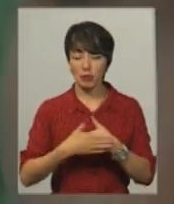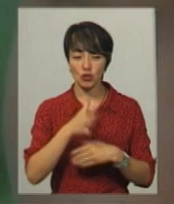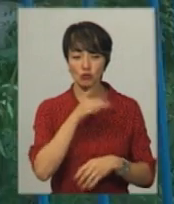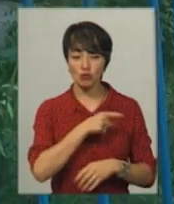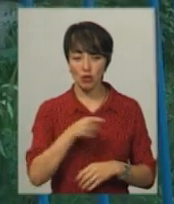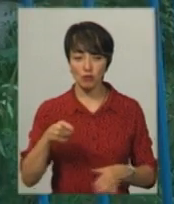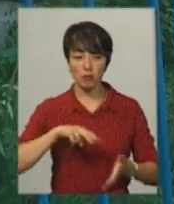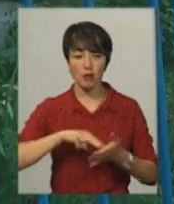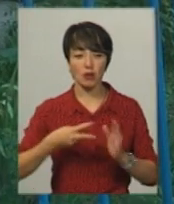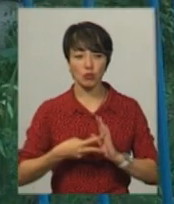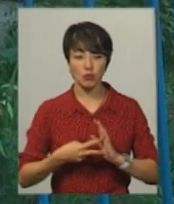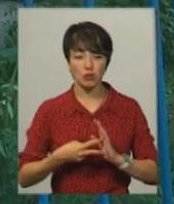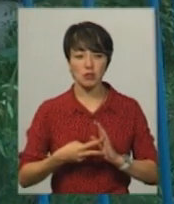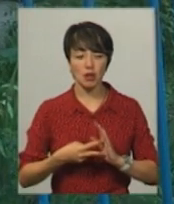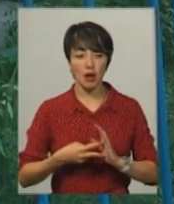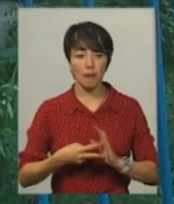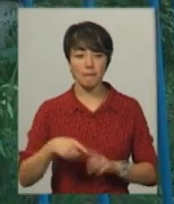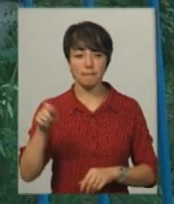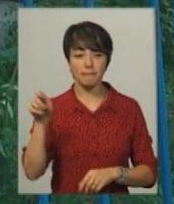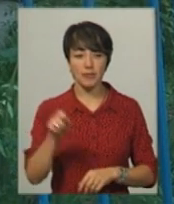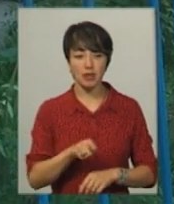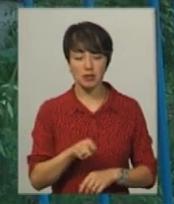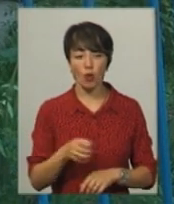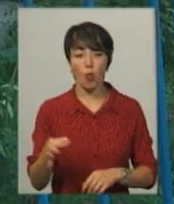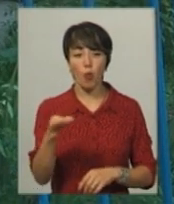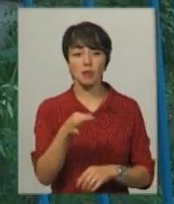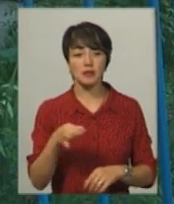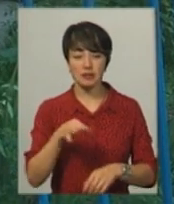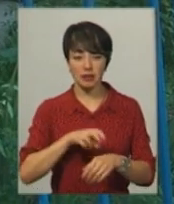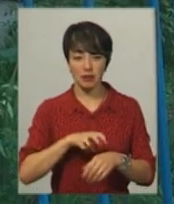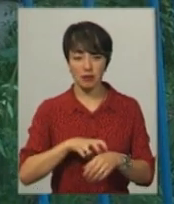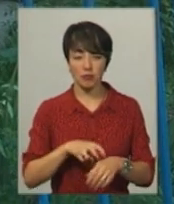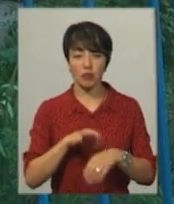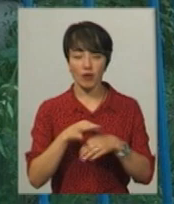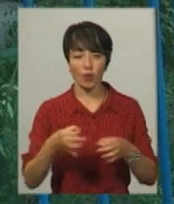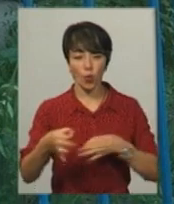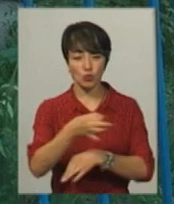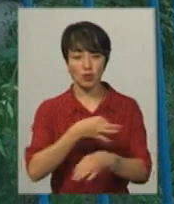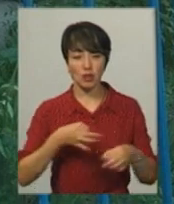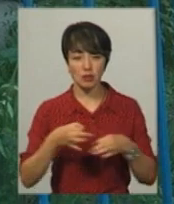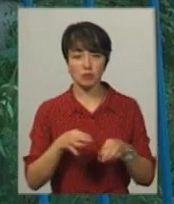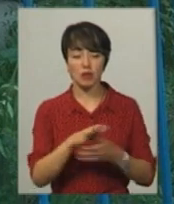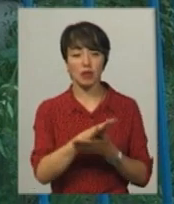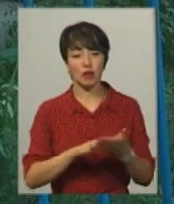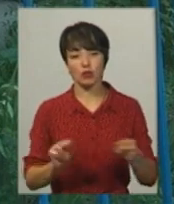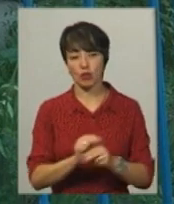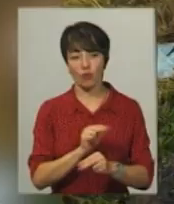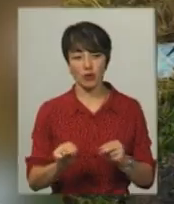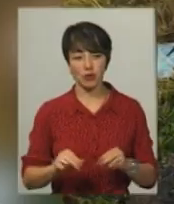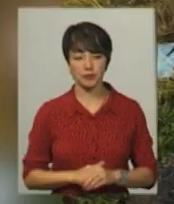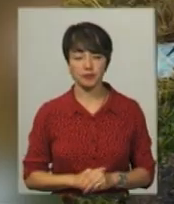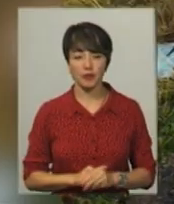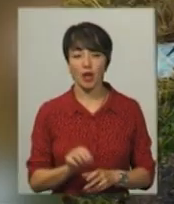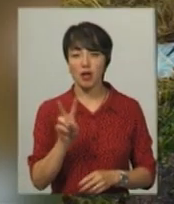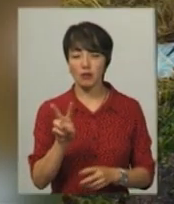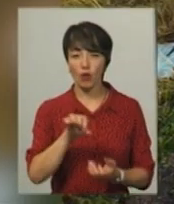часом планується приїзд лікарів обласних спеціалістів для проведення консультацій щодо тактики подальшого лікування.